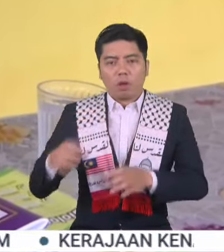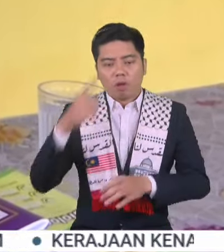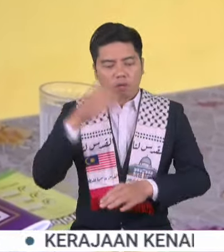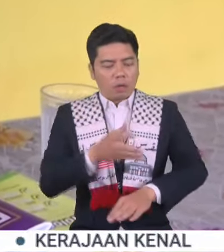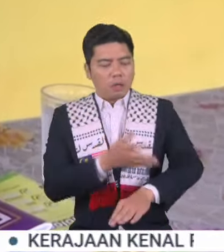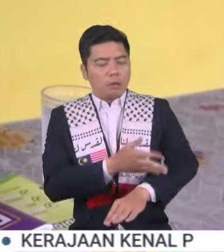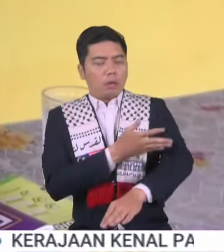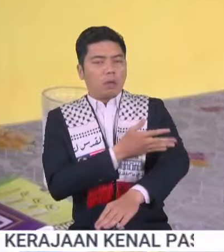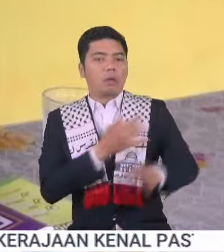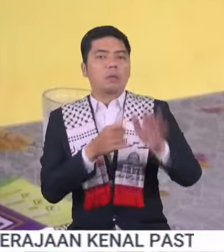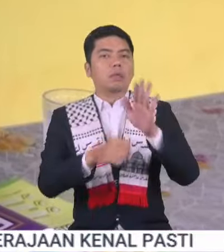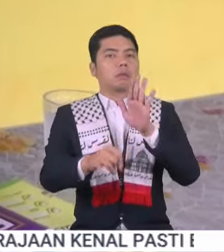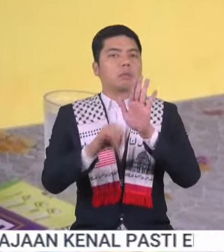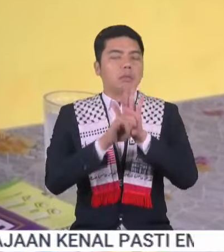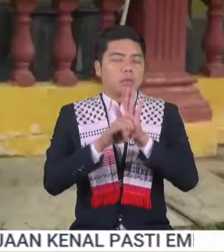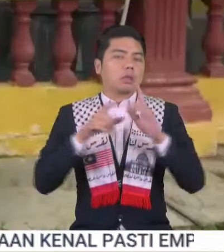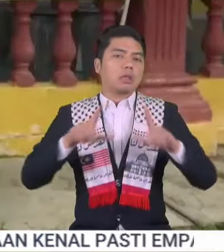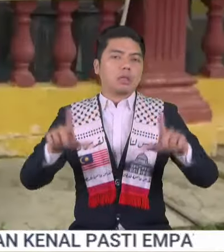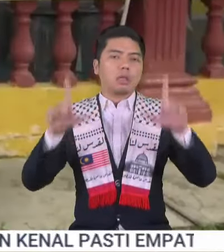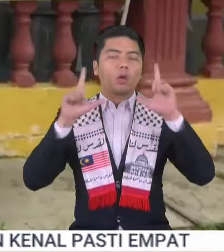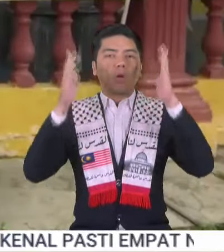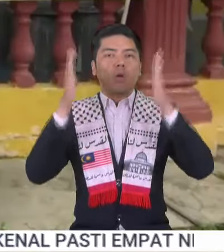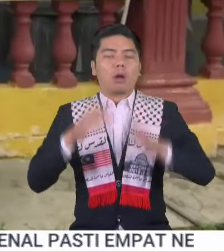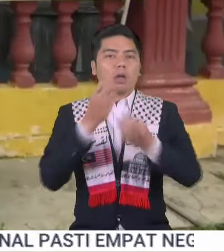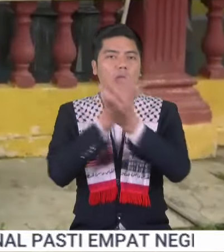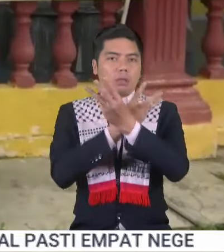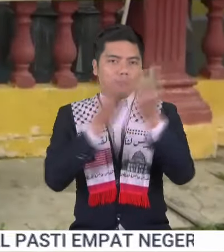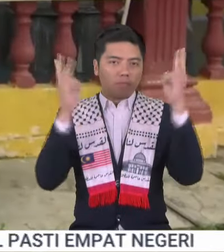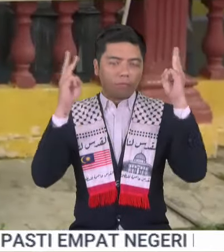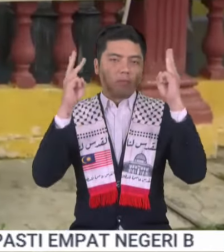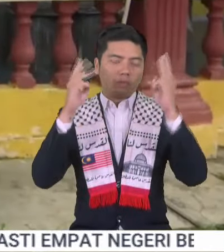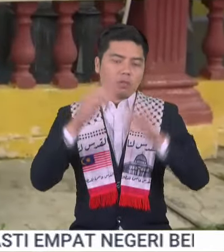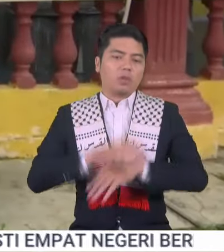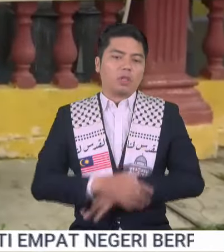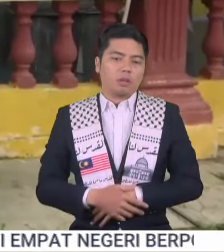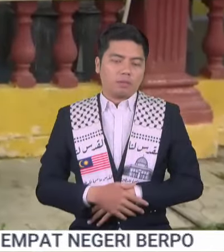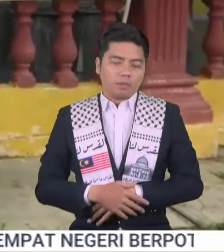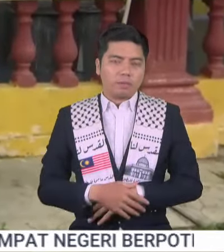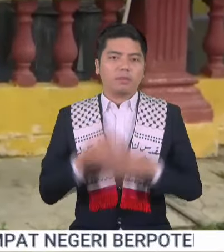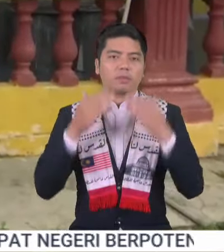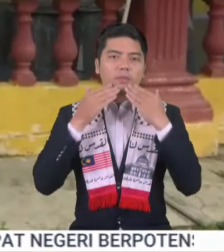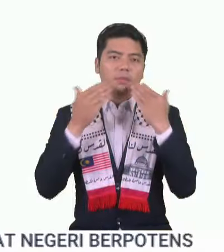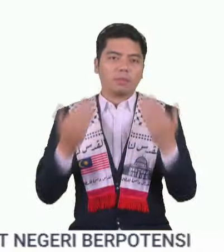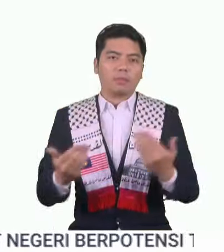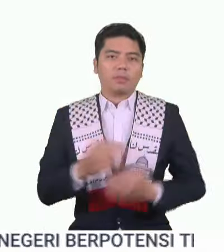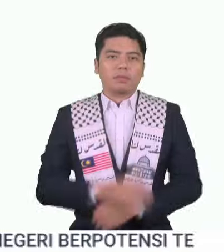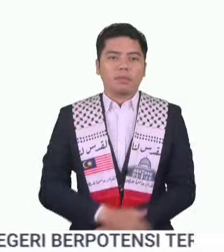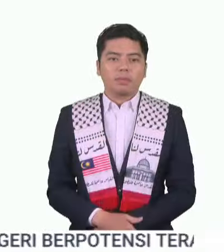meningkatkan imej orang asli di mata semua orang. Sekian, terima kasih.